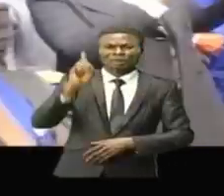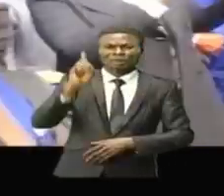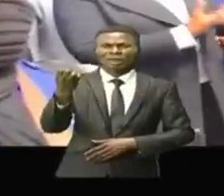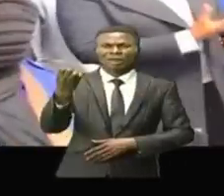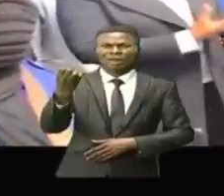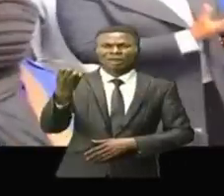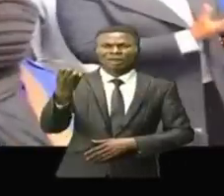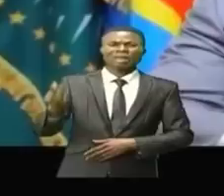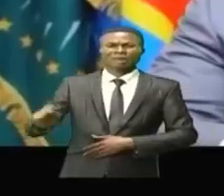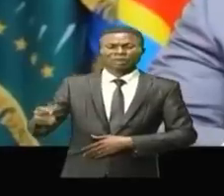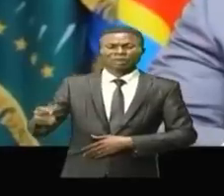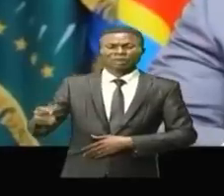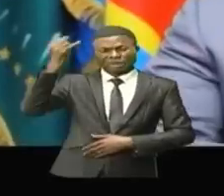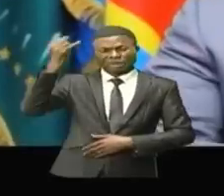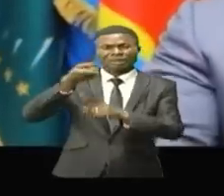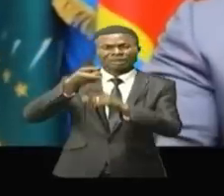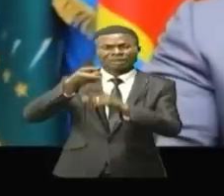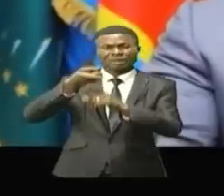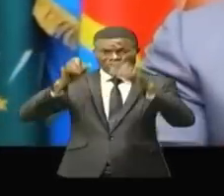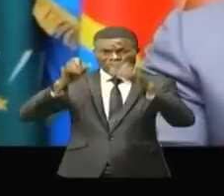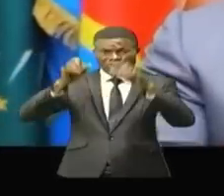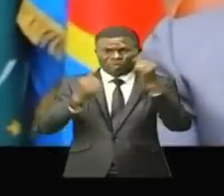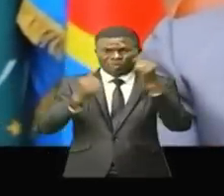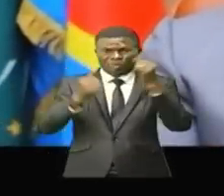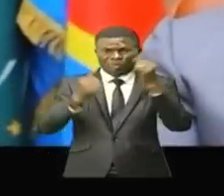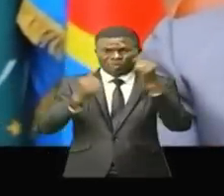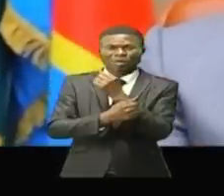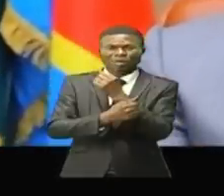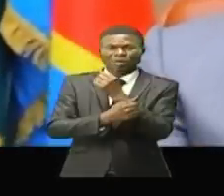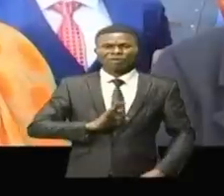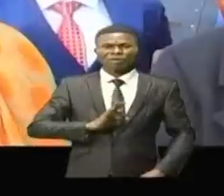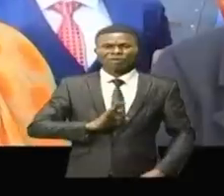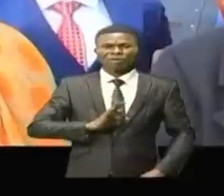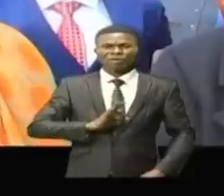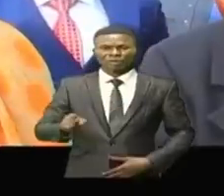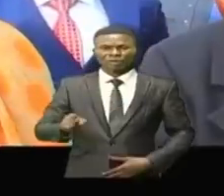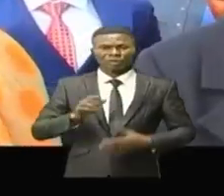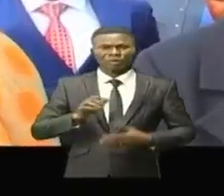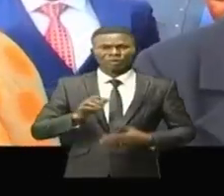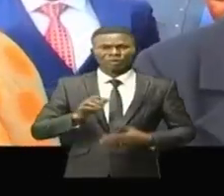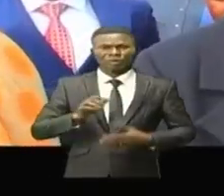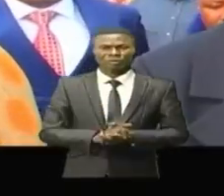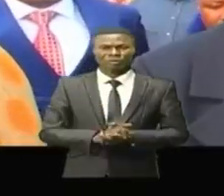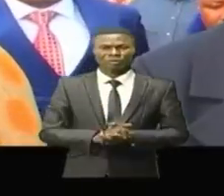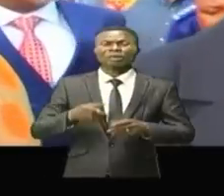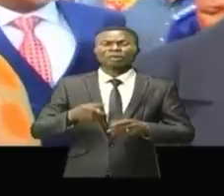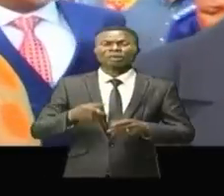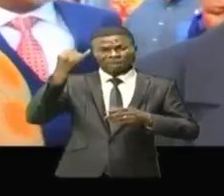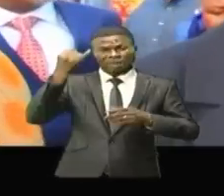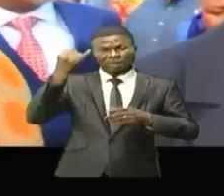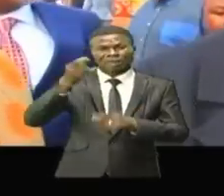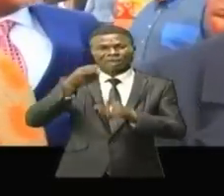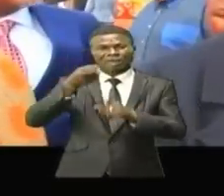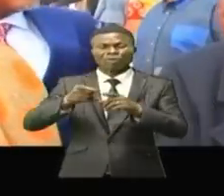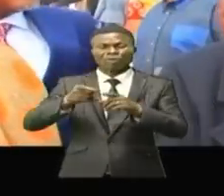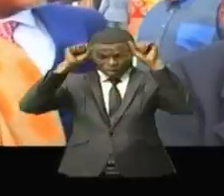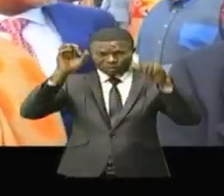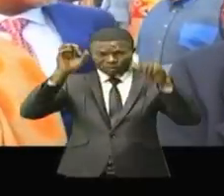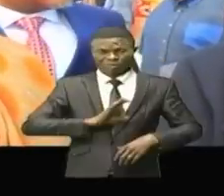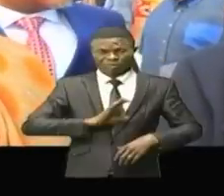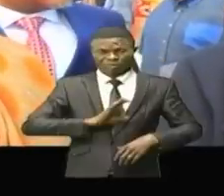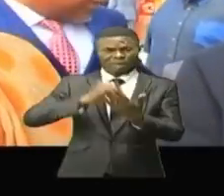territoires initié par le président de la République Félix-Antoine Tshisekedi Tshilombo. Sur ordre du chef de l'État, nous sommes toujours dans le projet